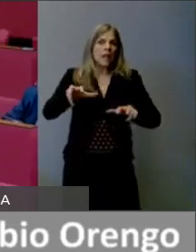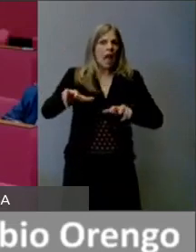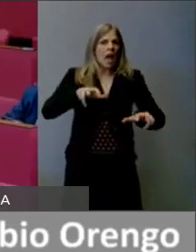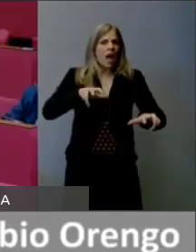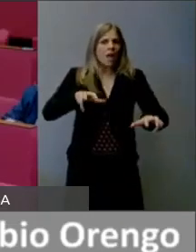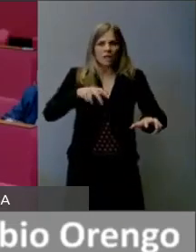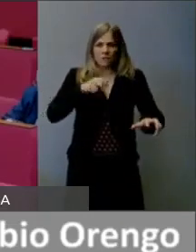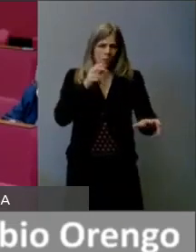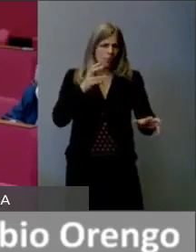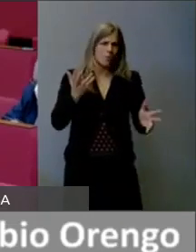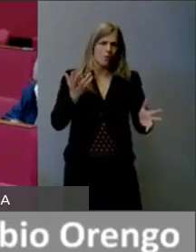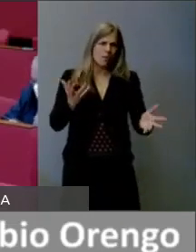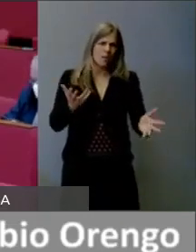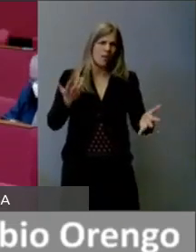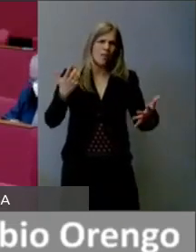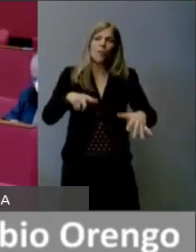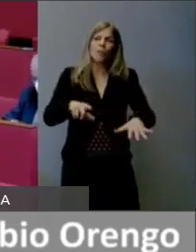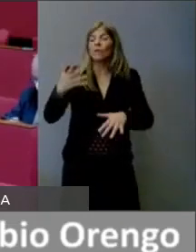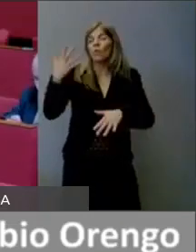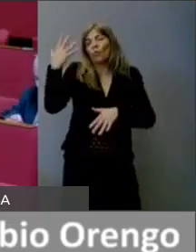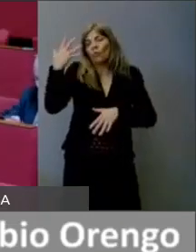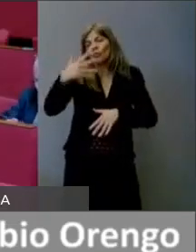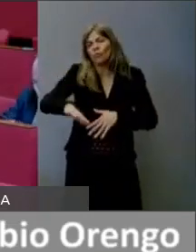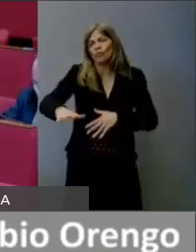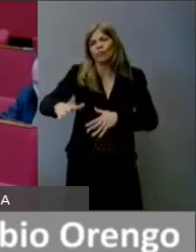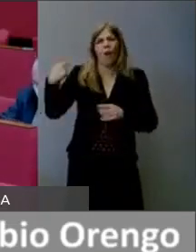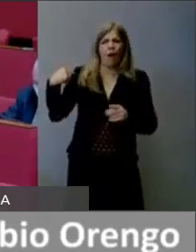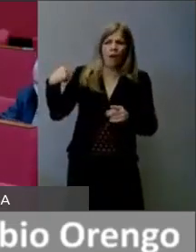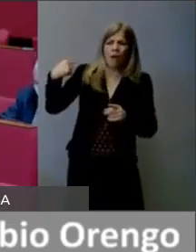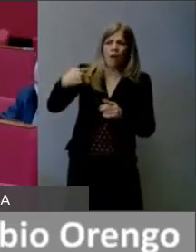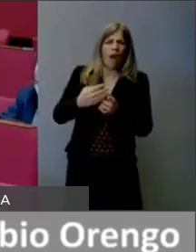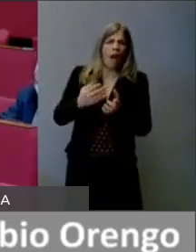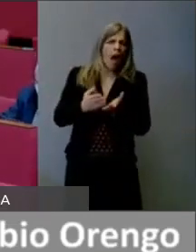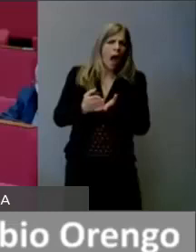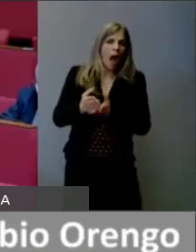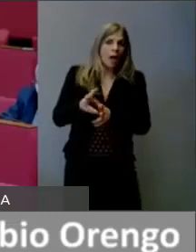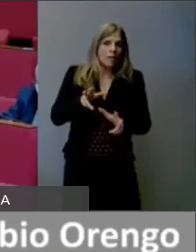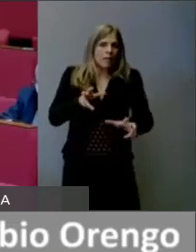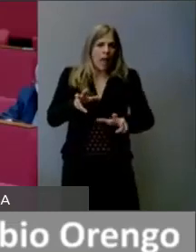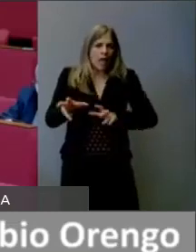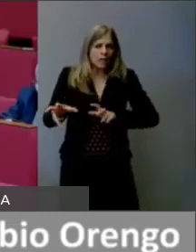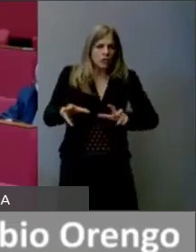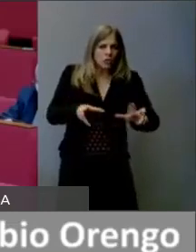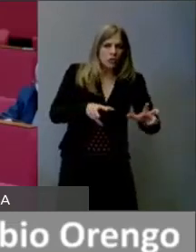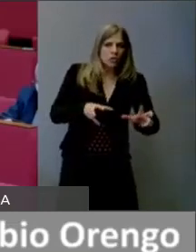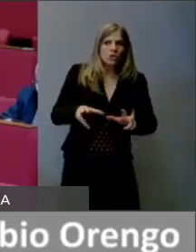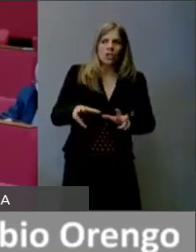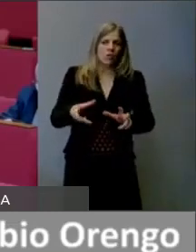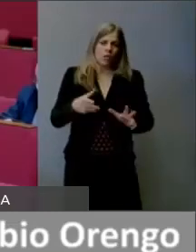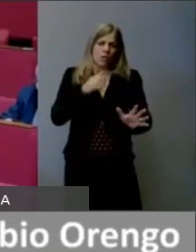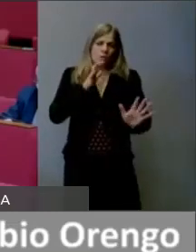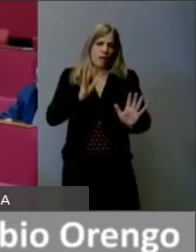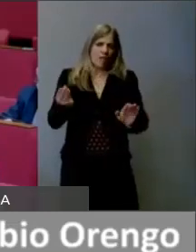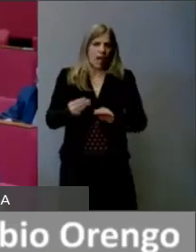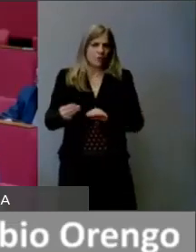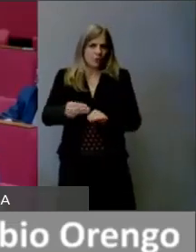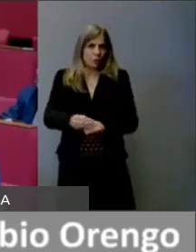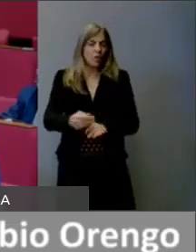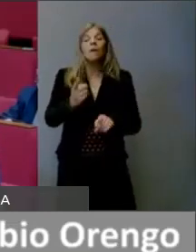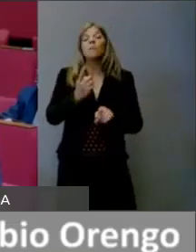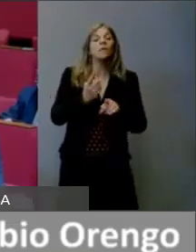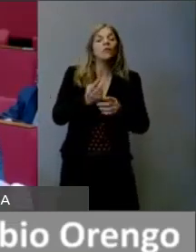nel corso di questi ultimi anni, sia quello di accompagnare questi progetti.